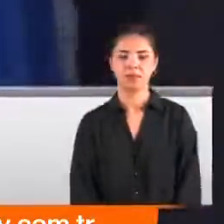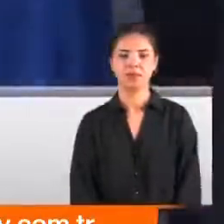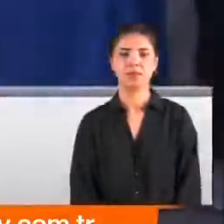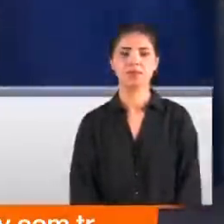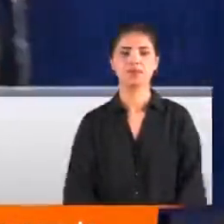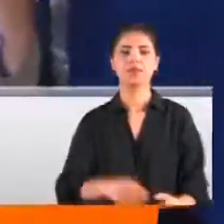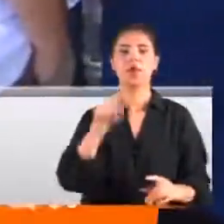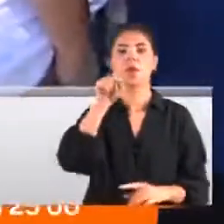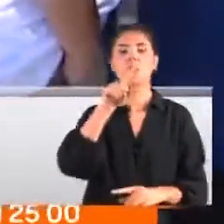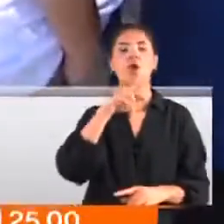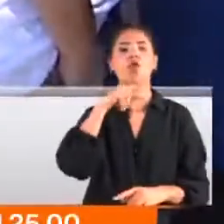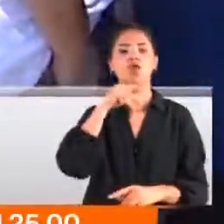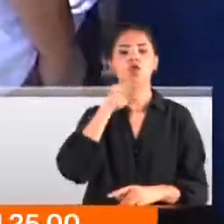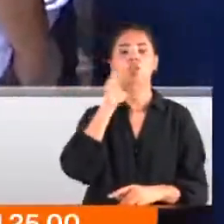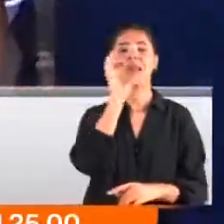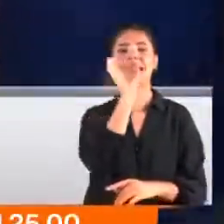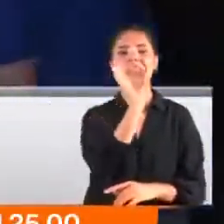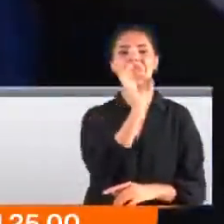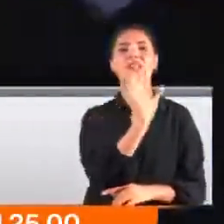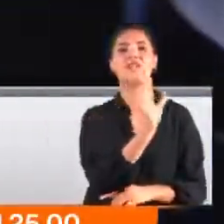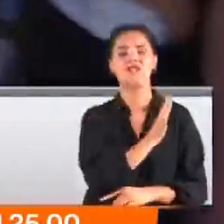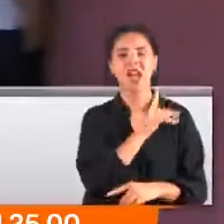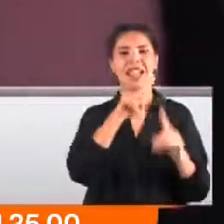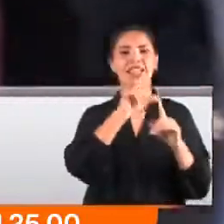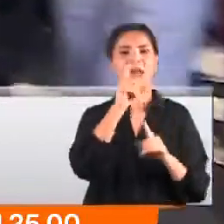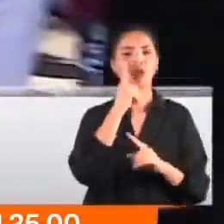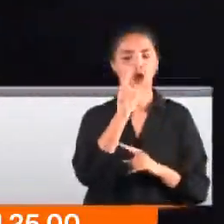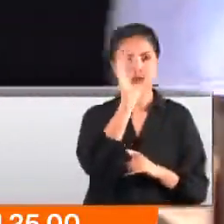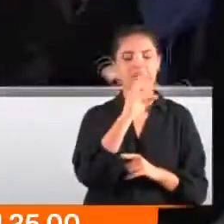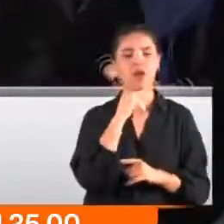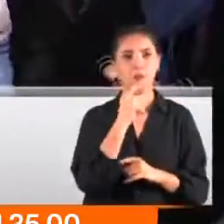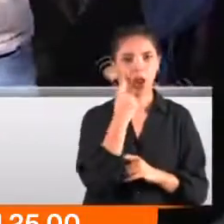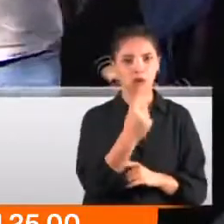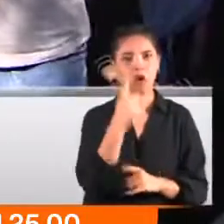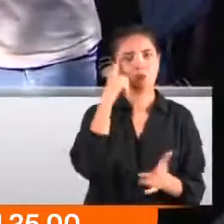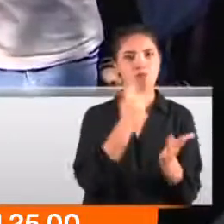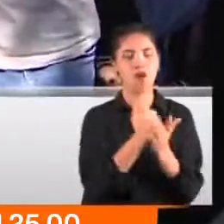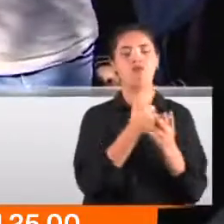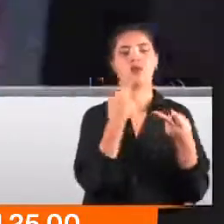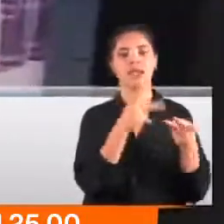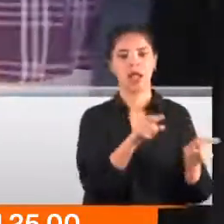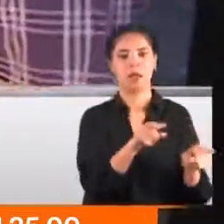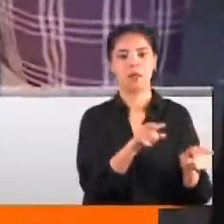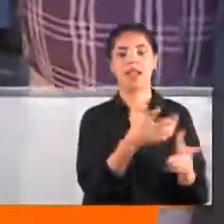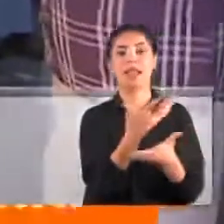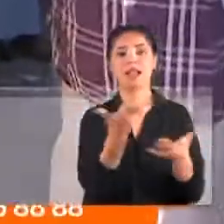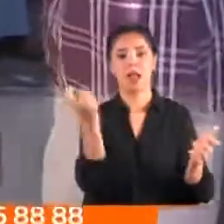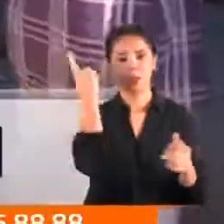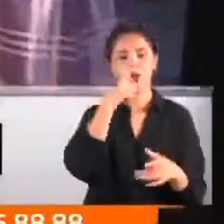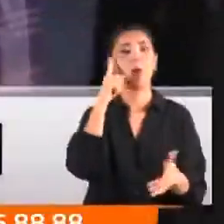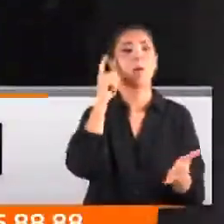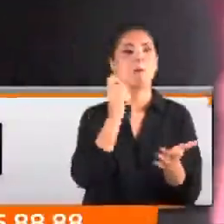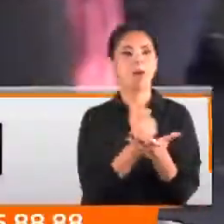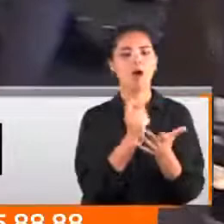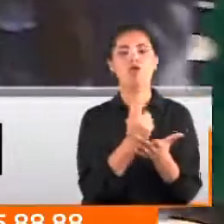Kimlik numarasının son rakamı 0 olanlar E-Devlet üzerinden başvuru yapabiliyor. Şu an vuramadık, çok yoğunluk var. İşte o başvurularla